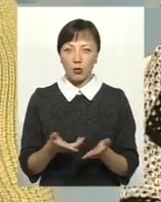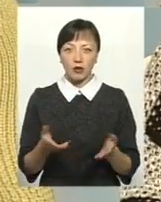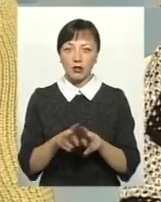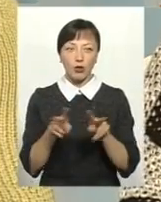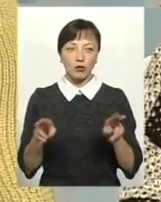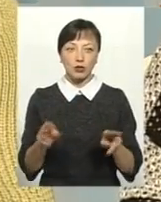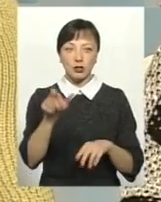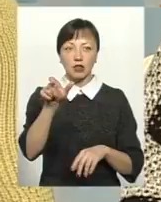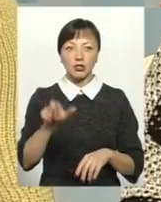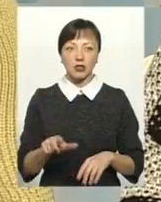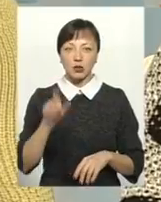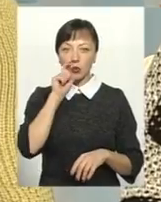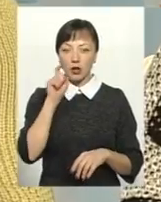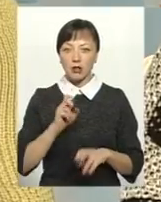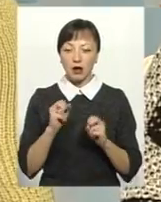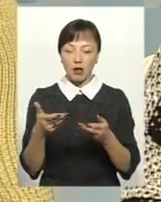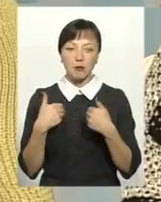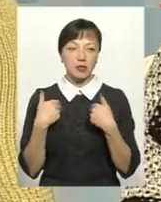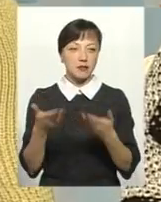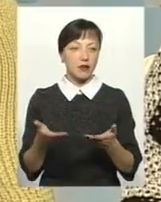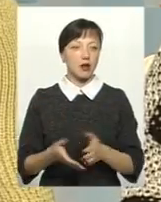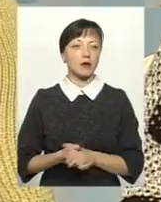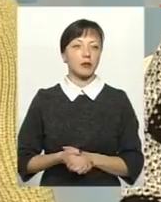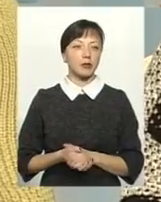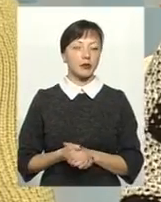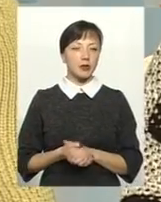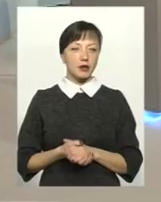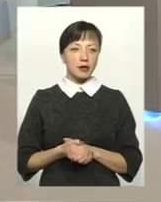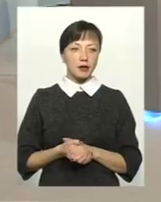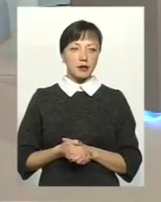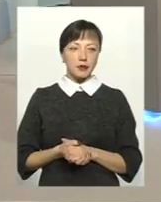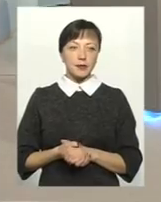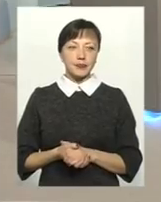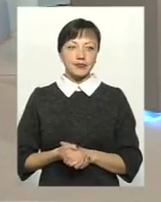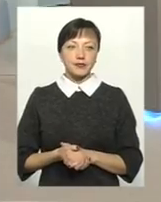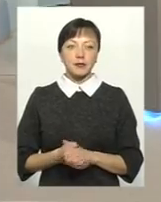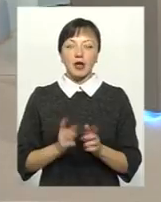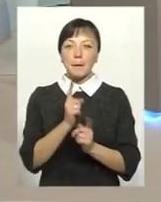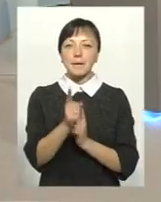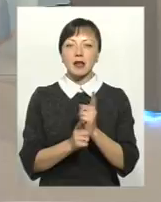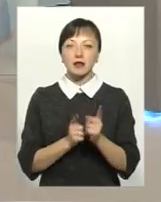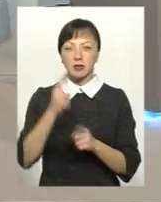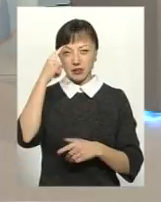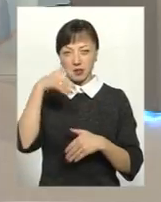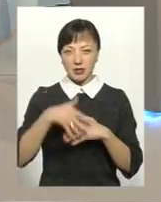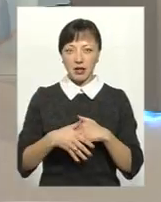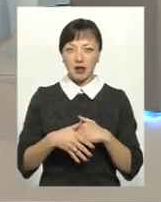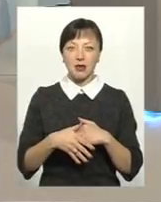точно такой же гражданин Украины, как и мы с вами, поэтому нам нужно... перебудувати наше сознание,